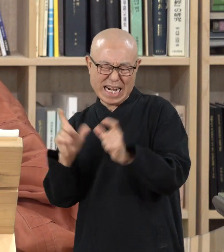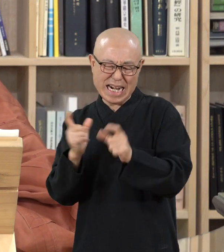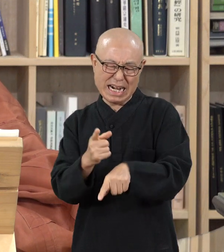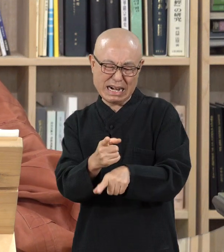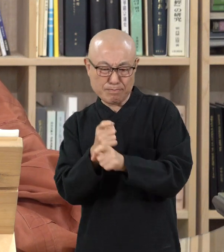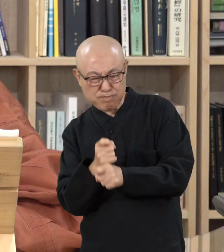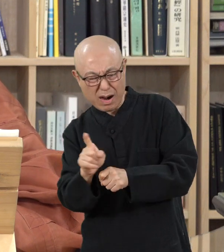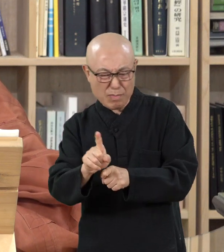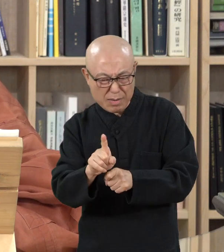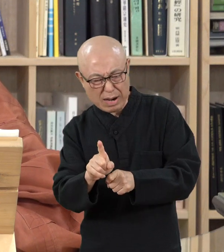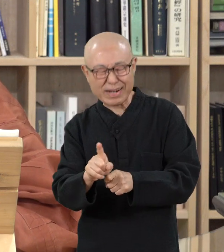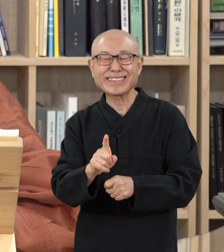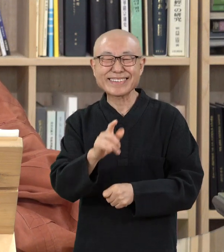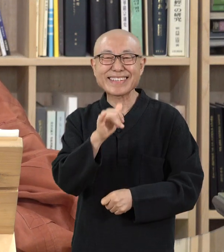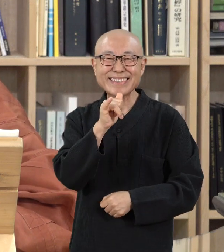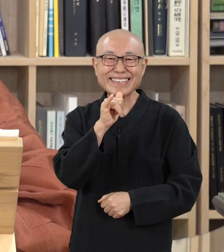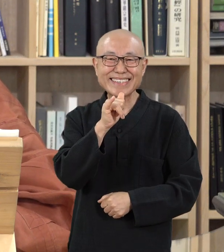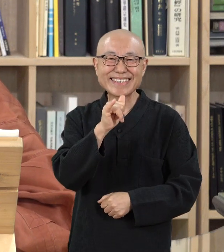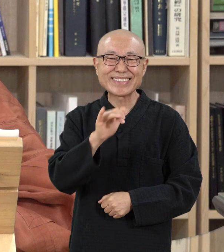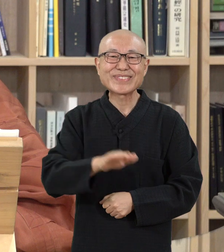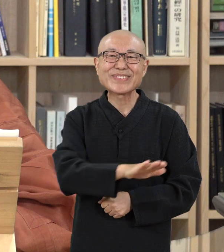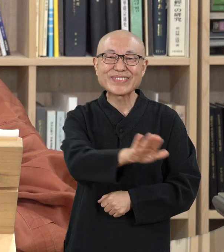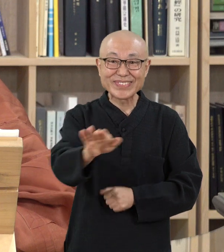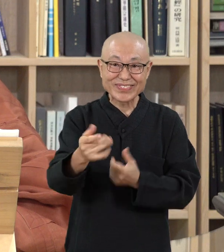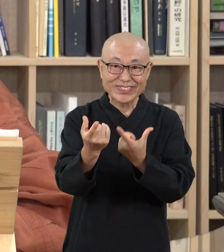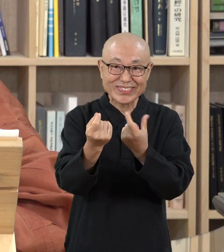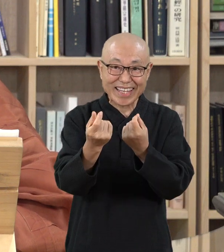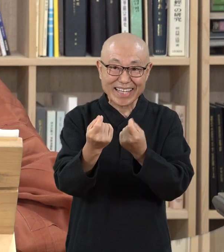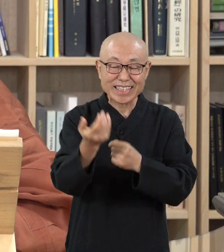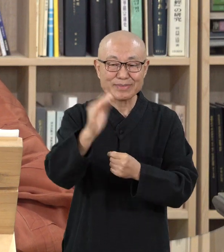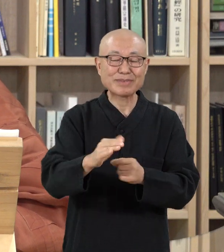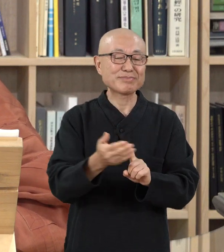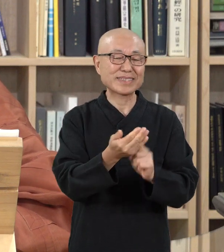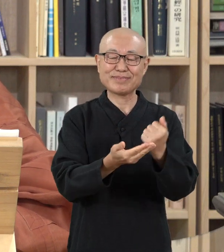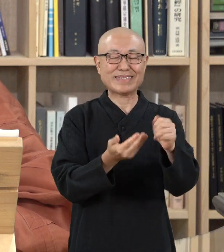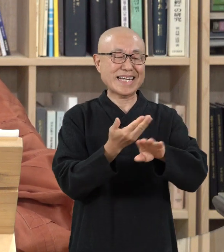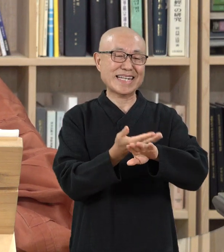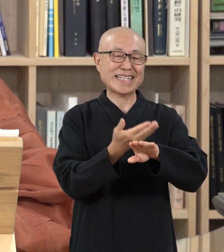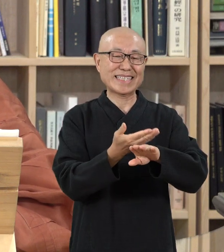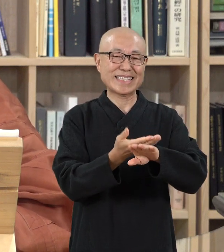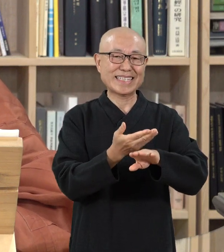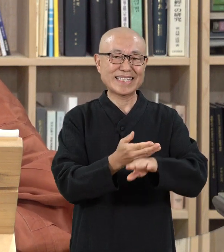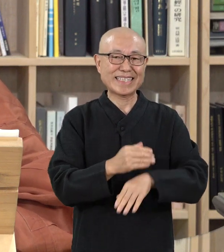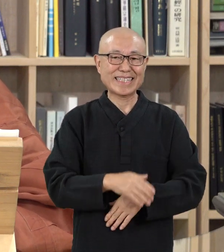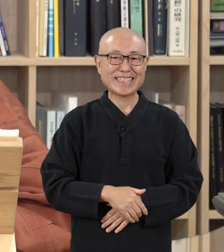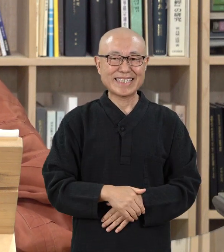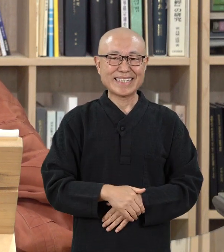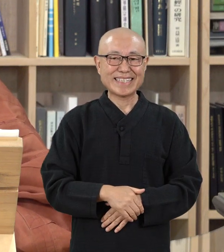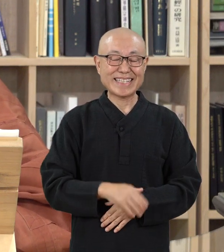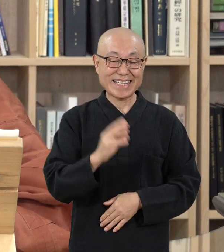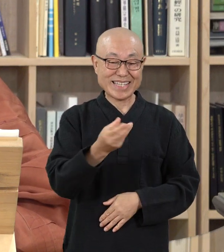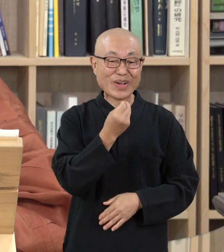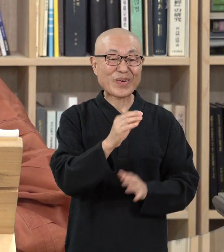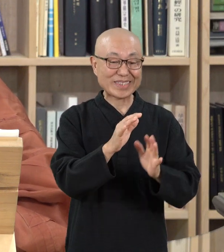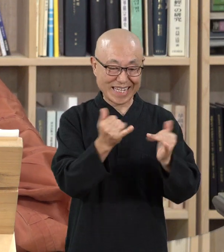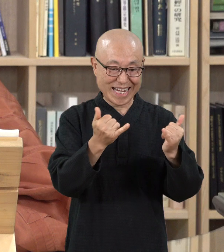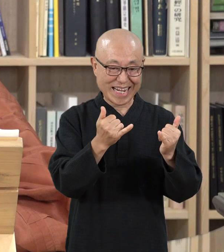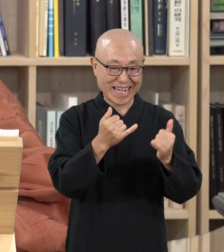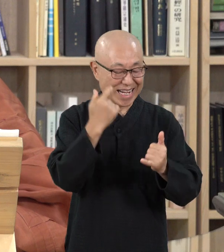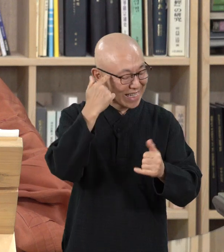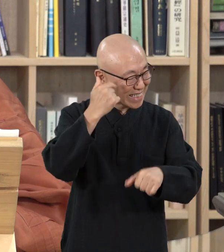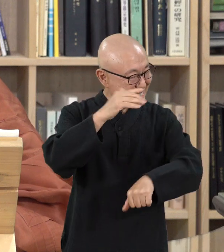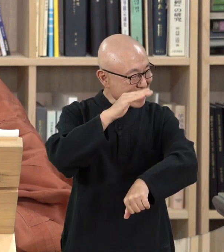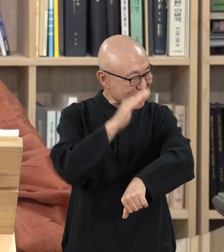마음이 나겠지만 부처님은 이미 그러한 경지를 넘어서신 분이시죠. 최고의 성자이고